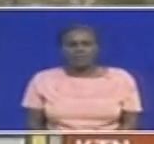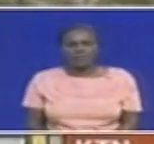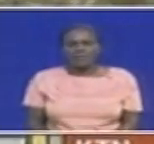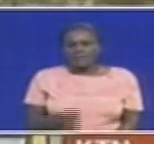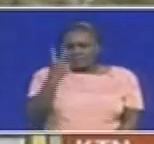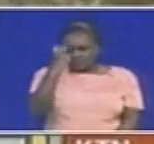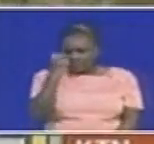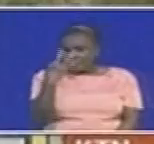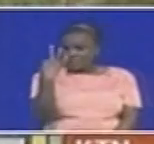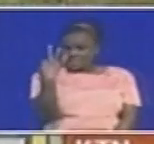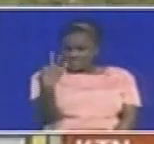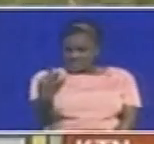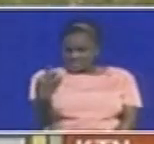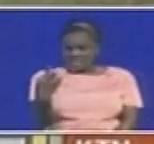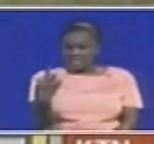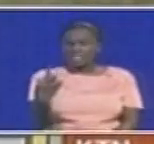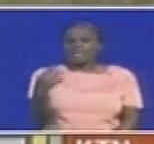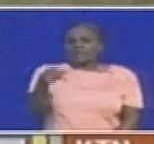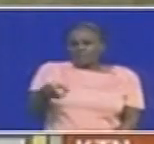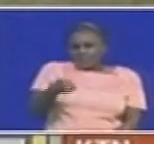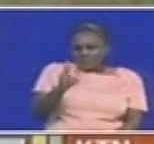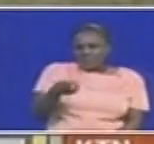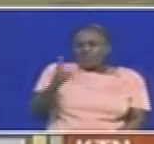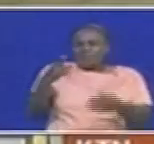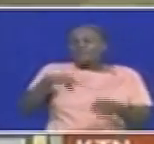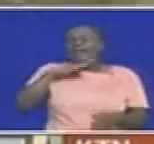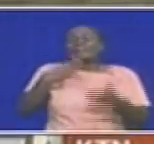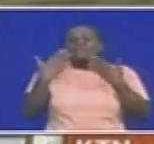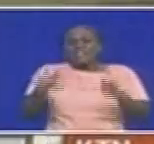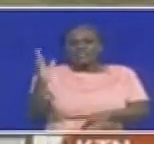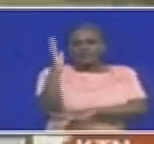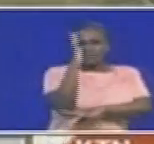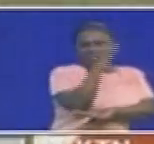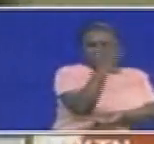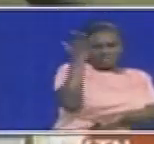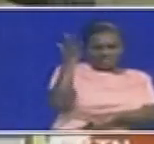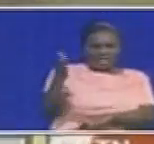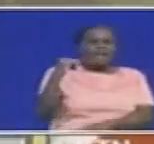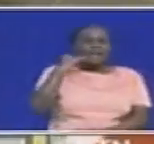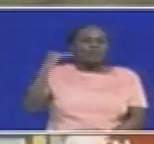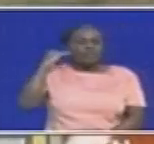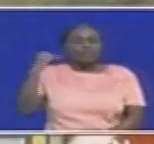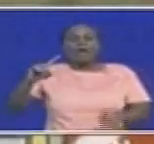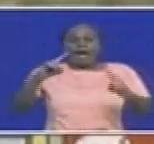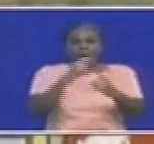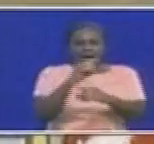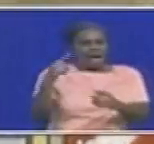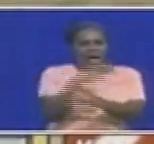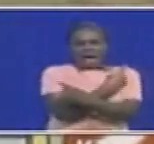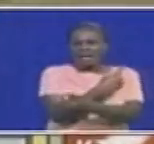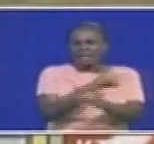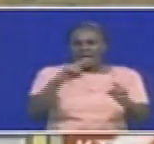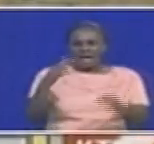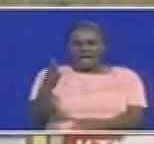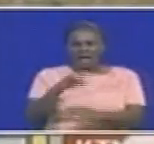Washukiwa watatu wa uindaji haramu wamepigwa risasi na kuuawa katika mbuga ya wanyama ya Ziwa Nakuru, huku wengine wawili wakitoroka kwa miguu